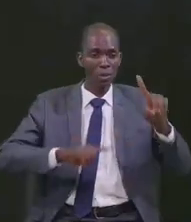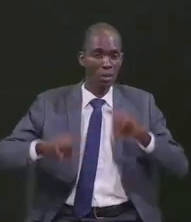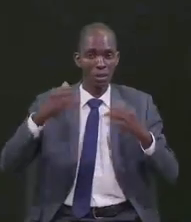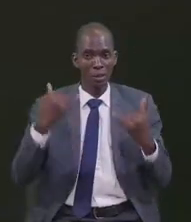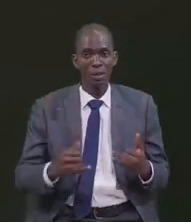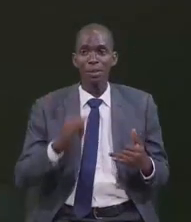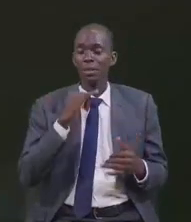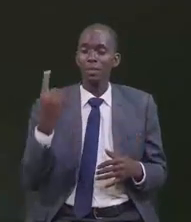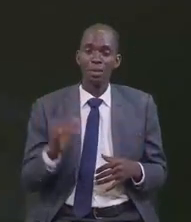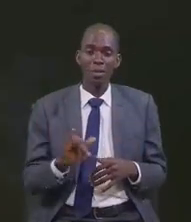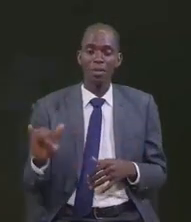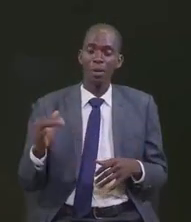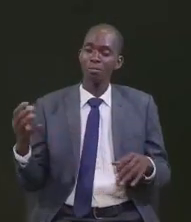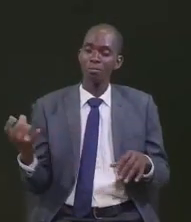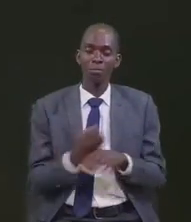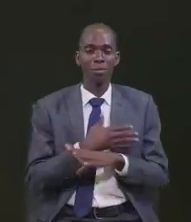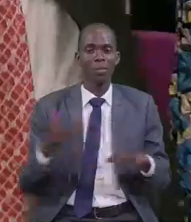pour toujours.